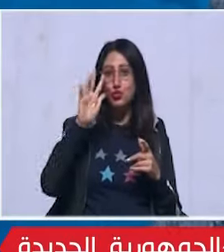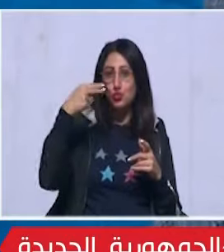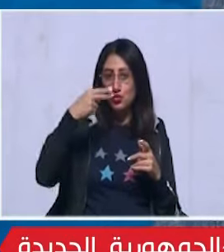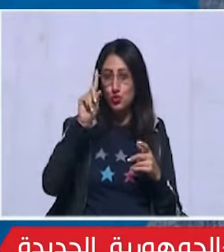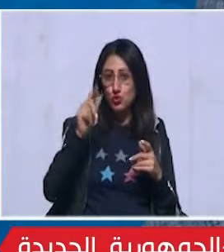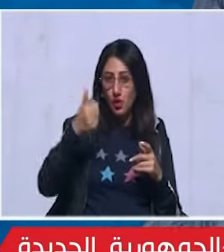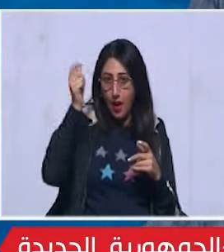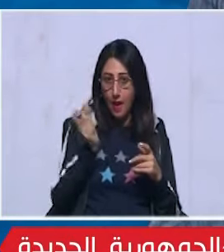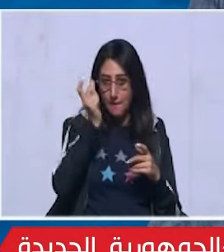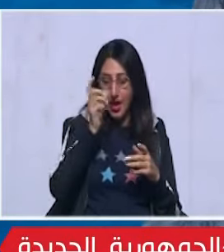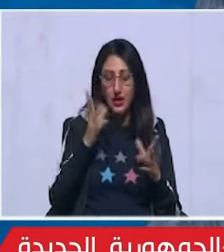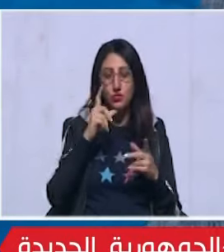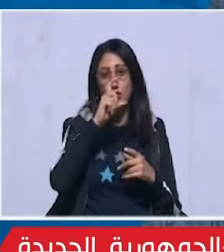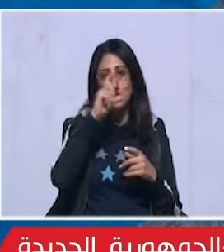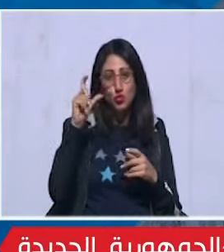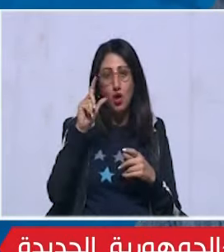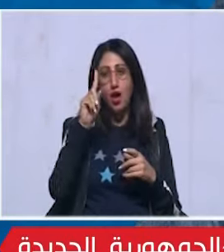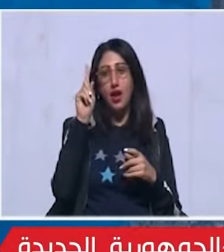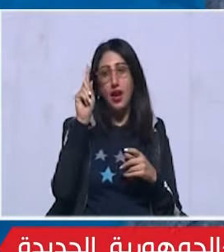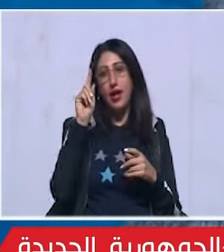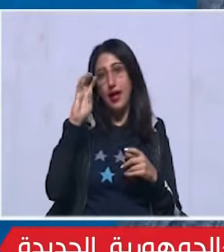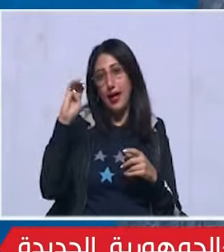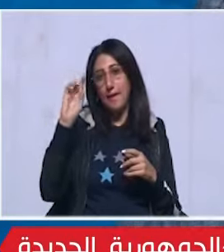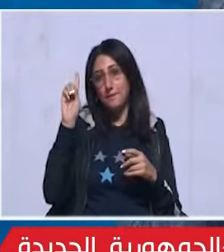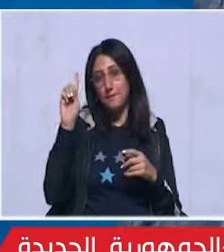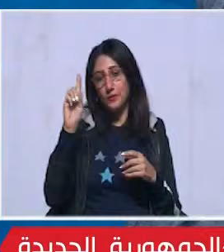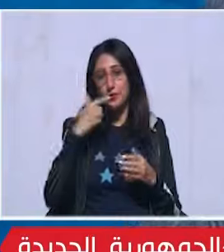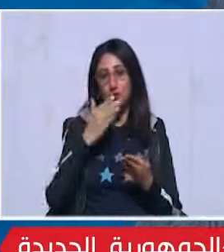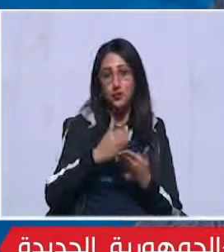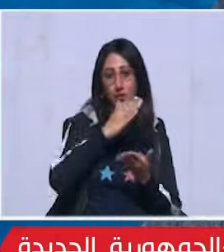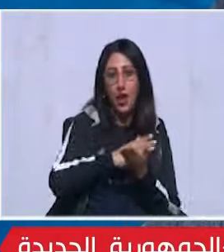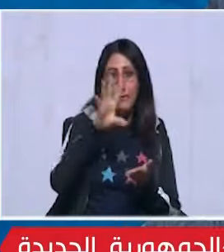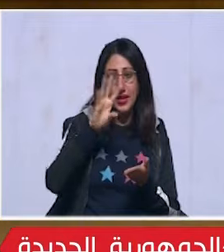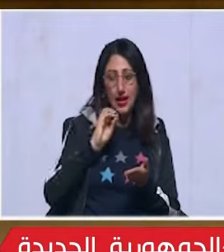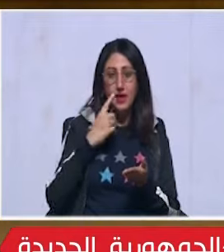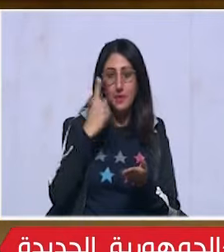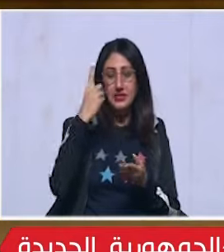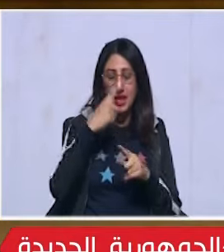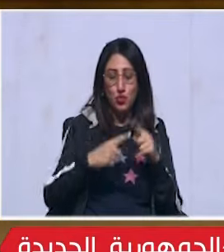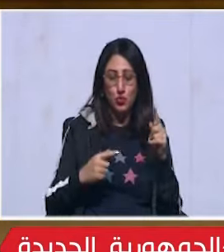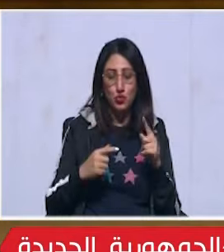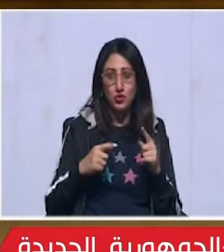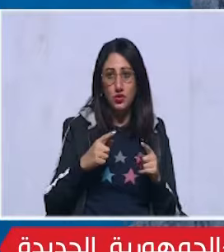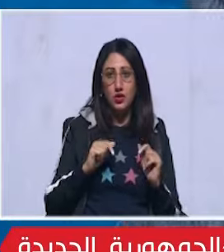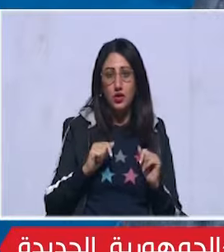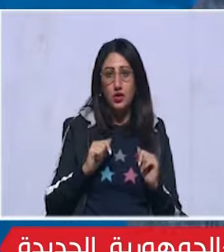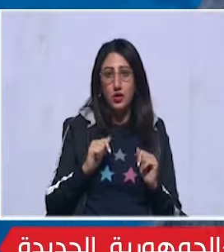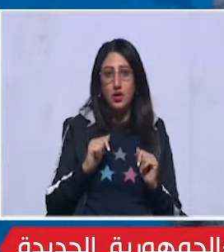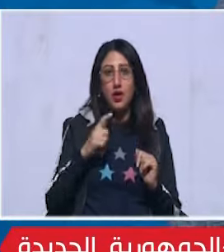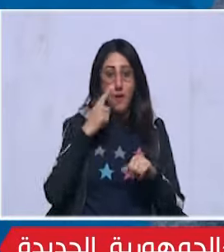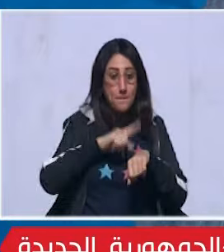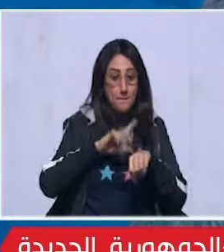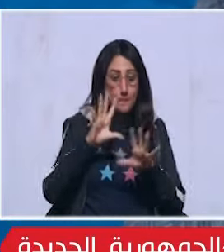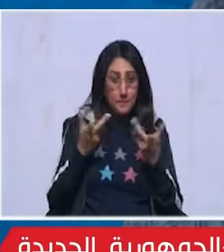الاقوال انها في شهر رجب قبل الهجره بسنه ونص بالضبط ليله 27 ليس محددا